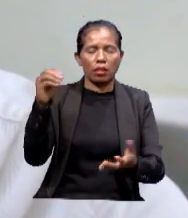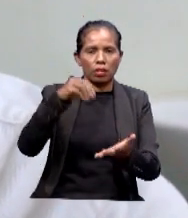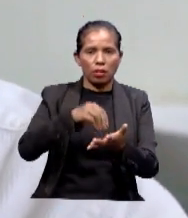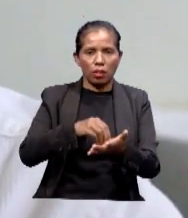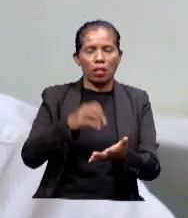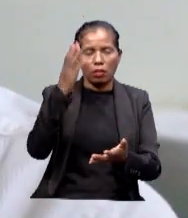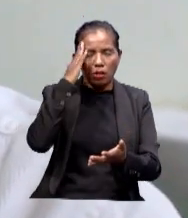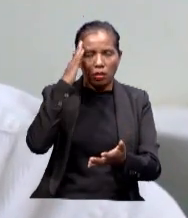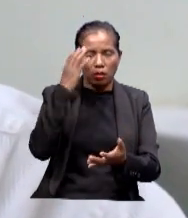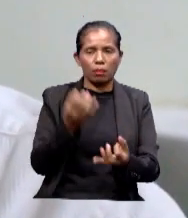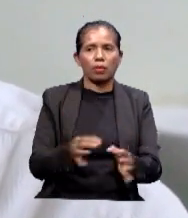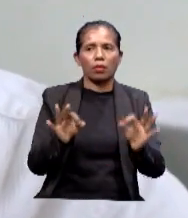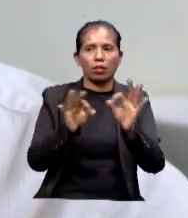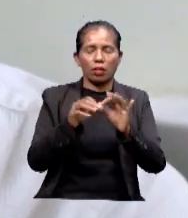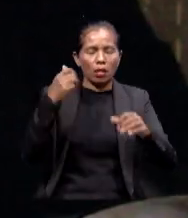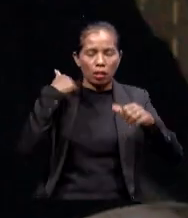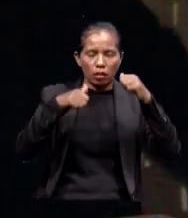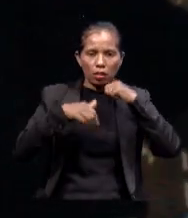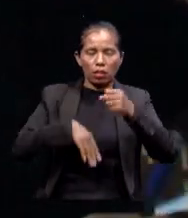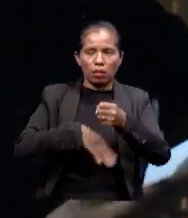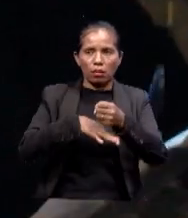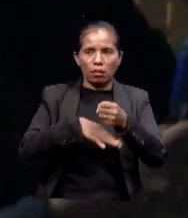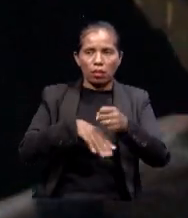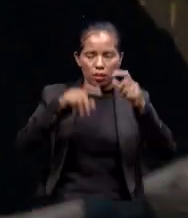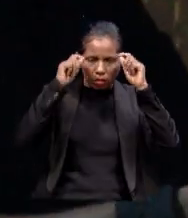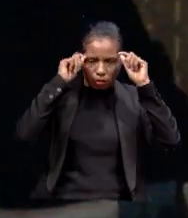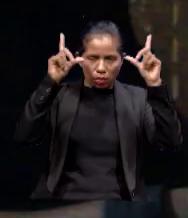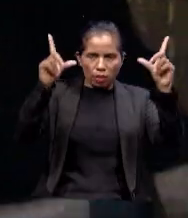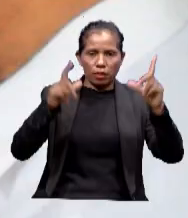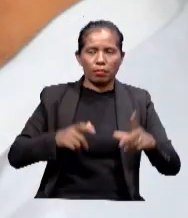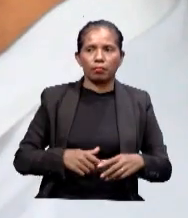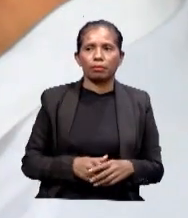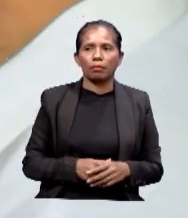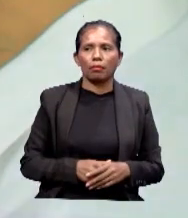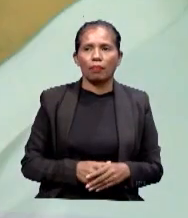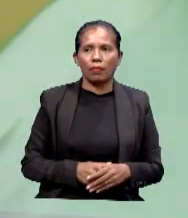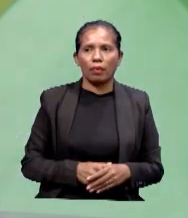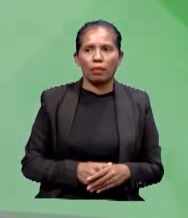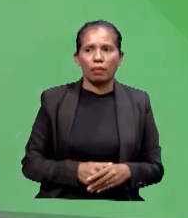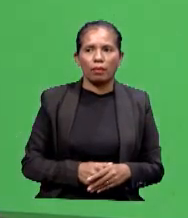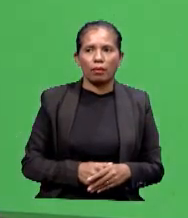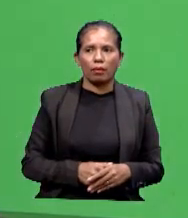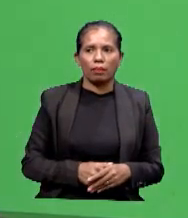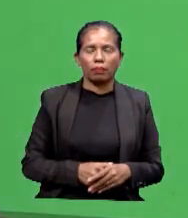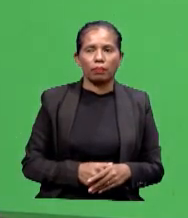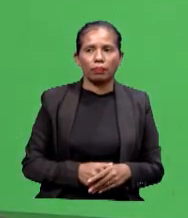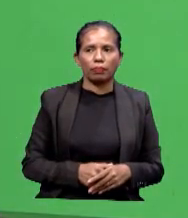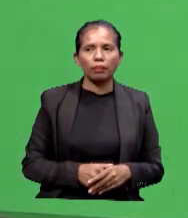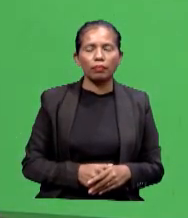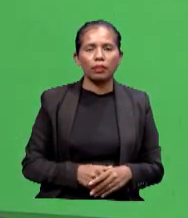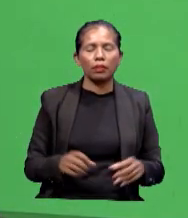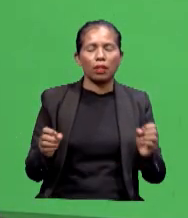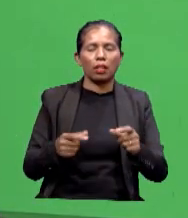interesse prioridade ba atividade futebol iha Timor Leste. Launi la sculpa ruba ia gulubu